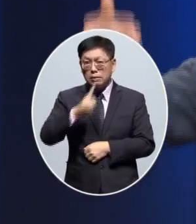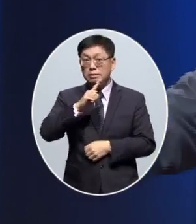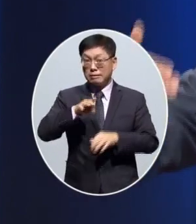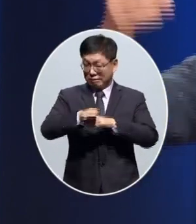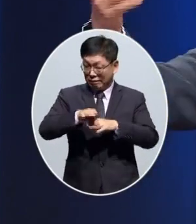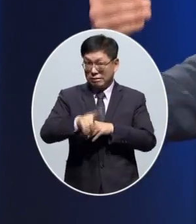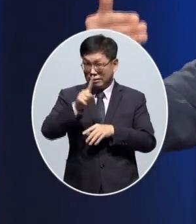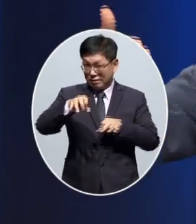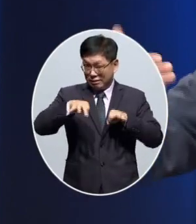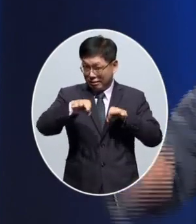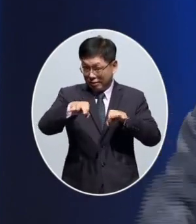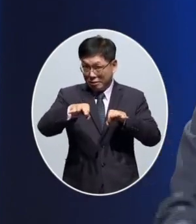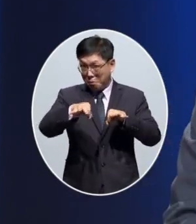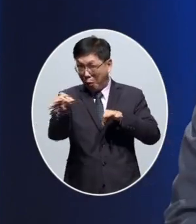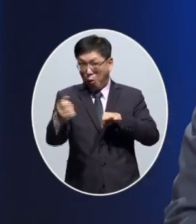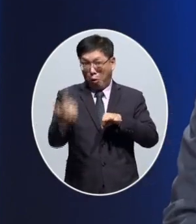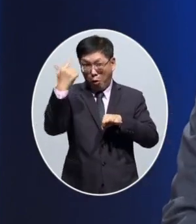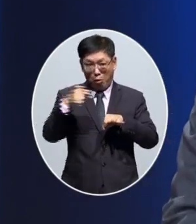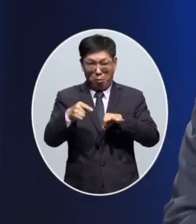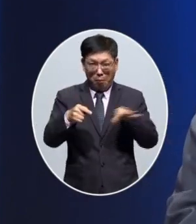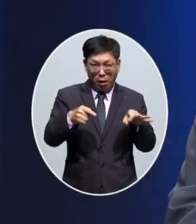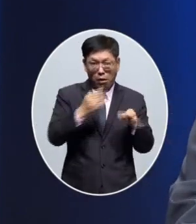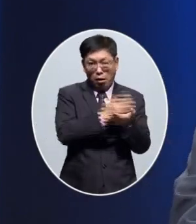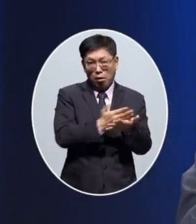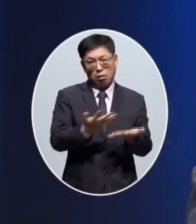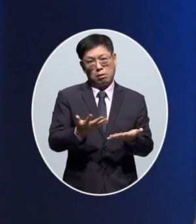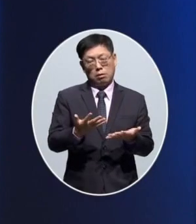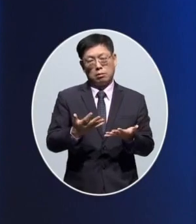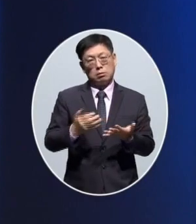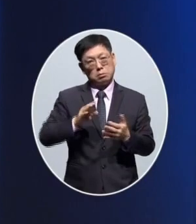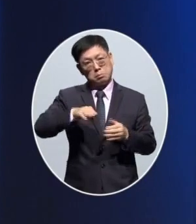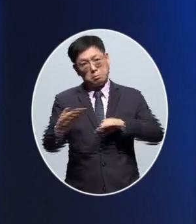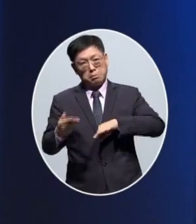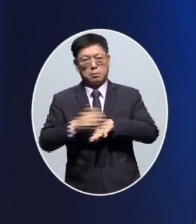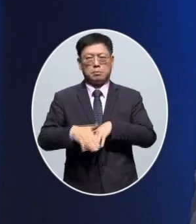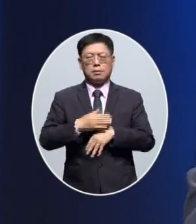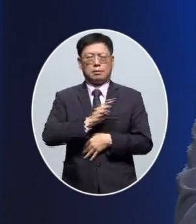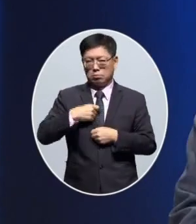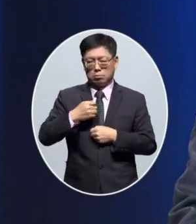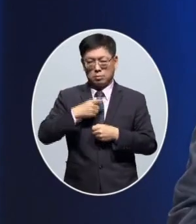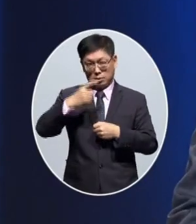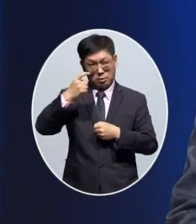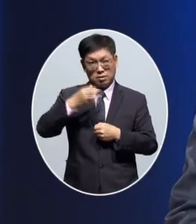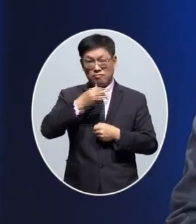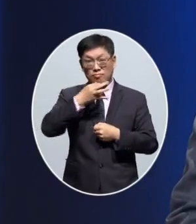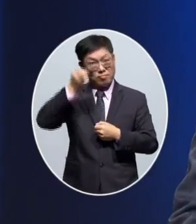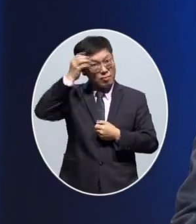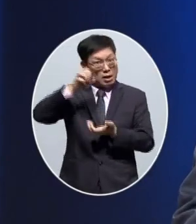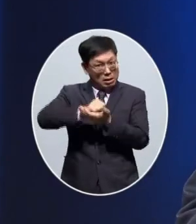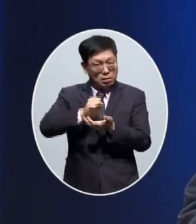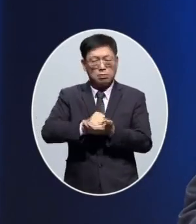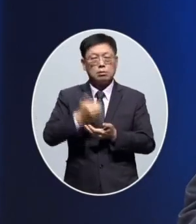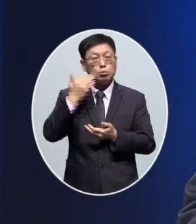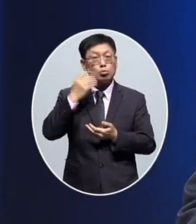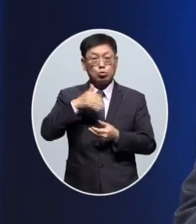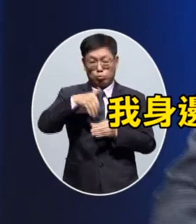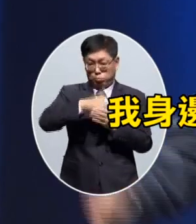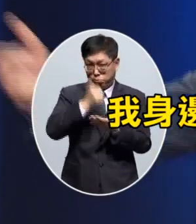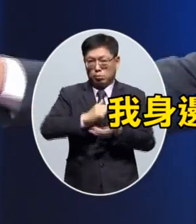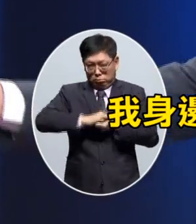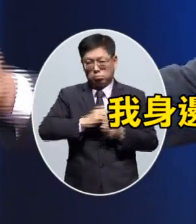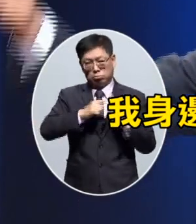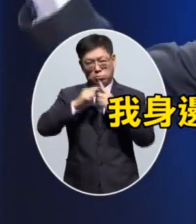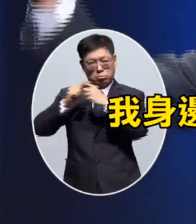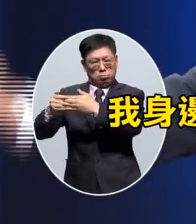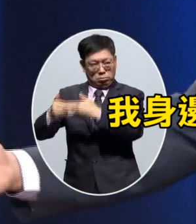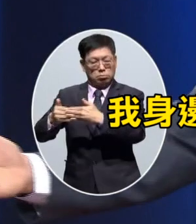辩论。但我建议啊，我礼拜三我也会去，我会建议我们的秘书长搞一场两岸的辩论。嗯 哼，高委